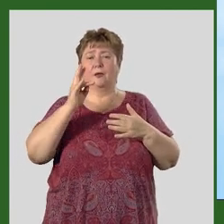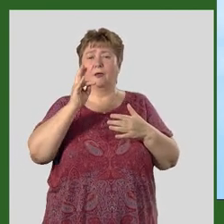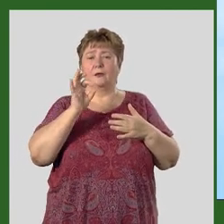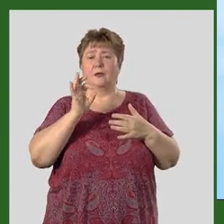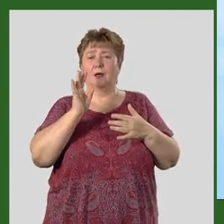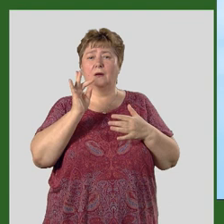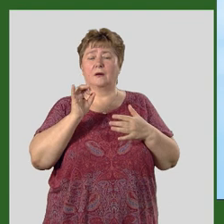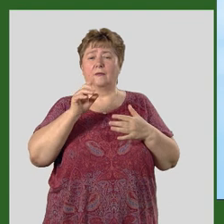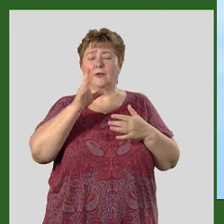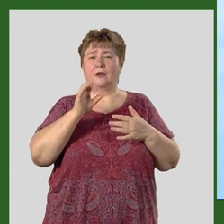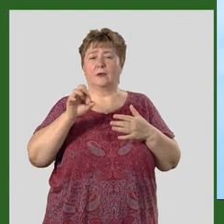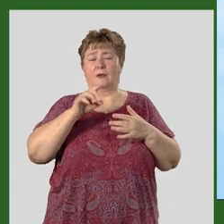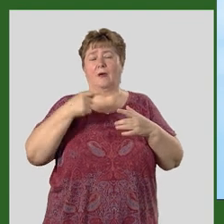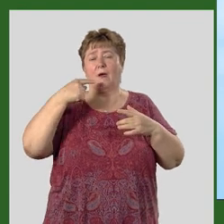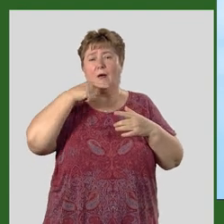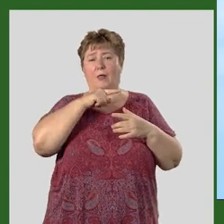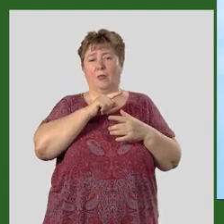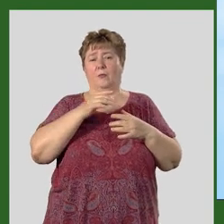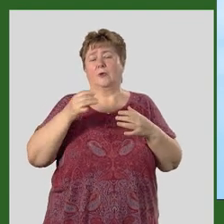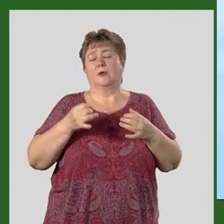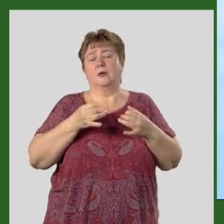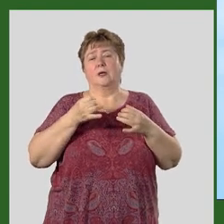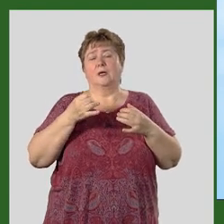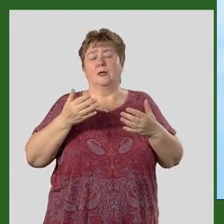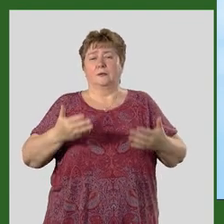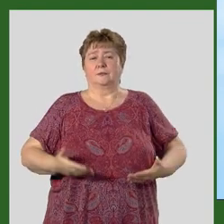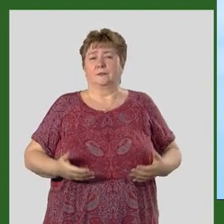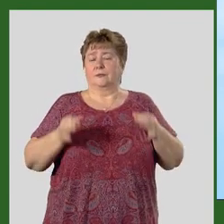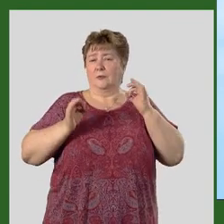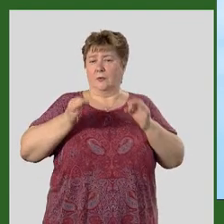Норвегия по экономике и стабильности жизни.